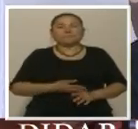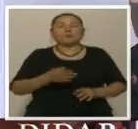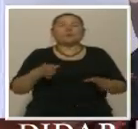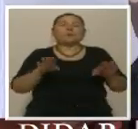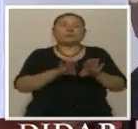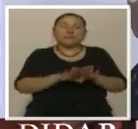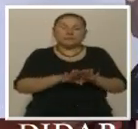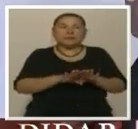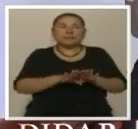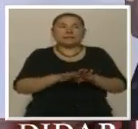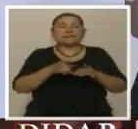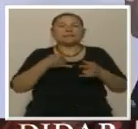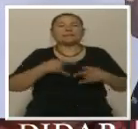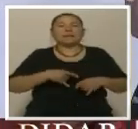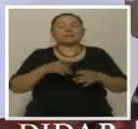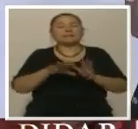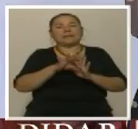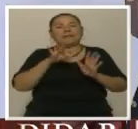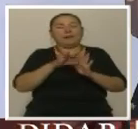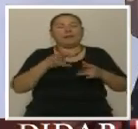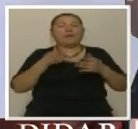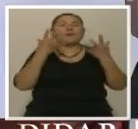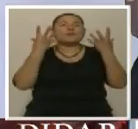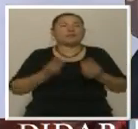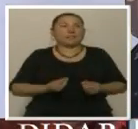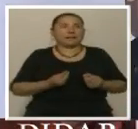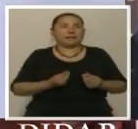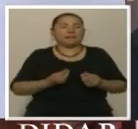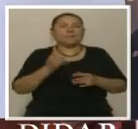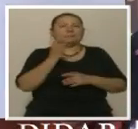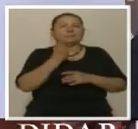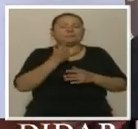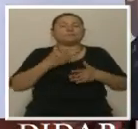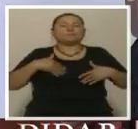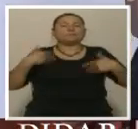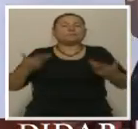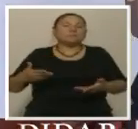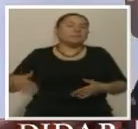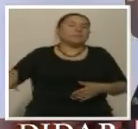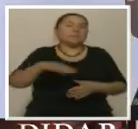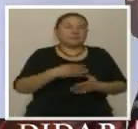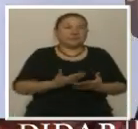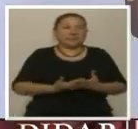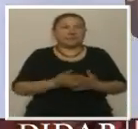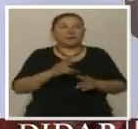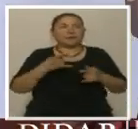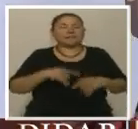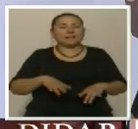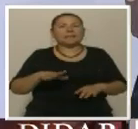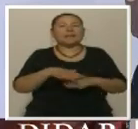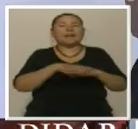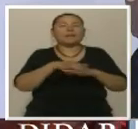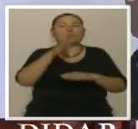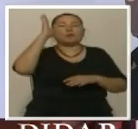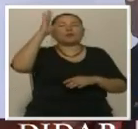Осындай сайлау күндері бөпелі болған жандарды құттықтаймын. Елдің болашағын